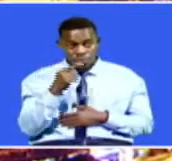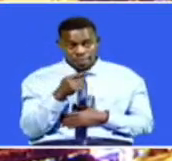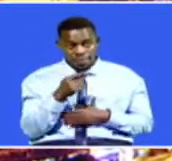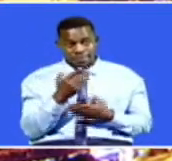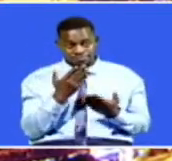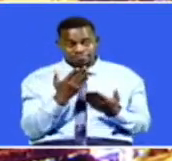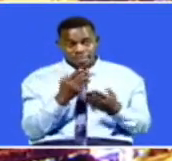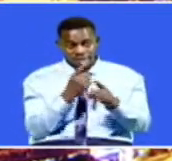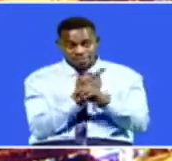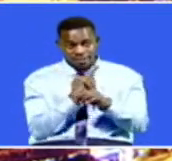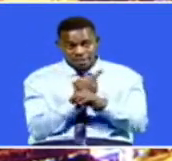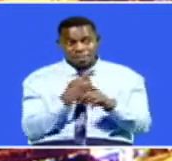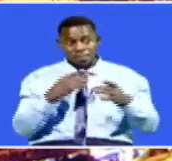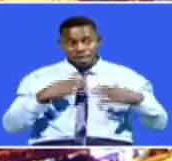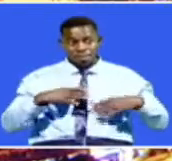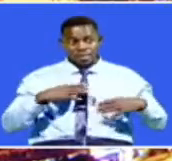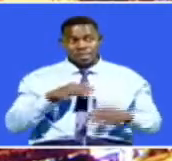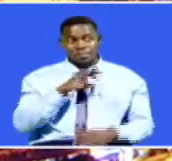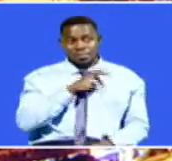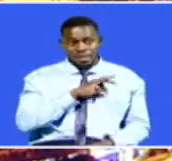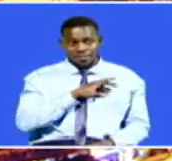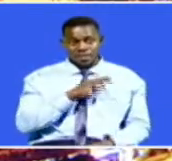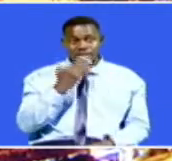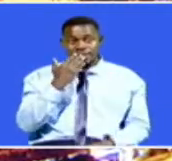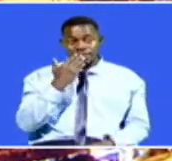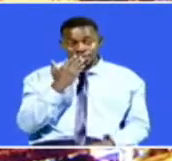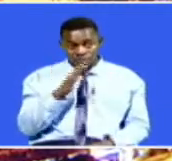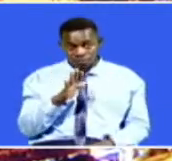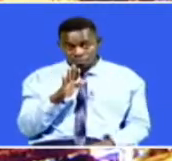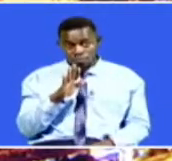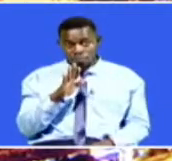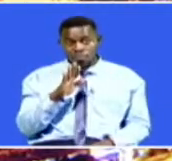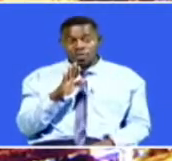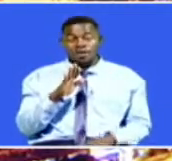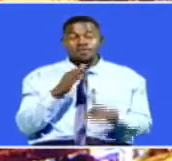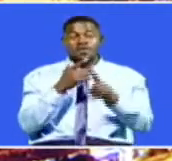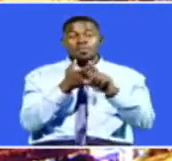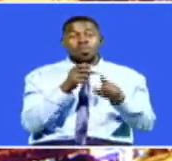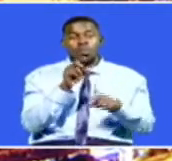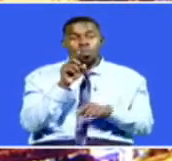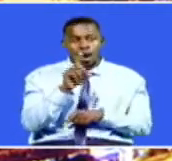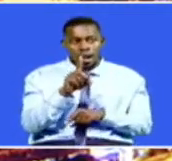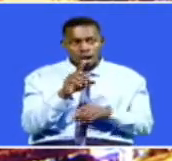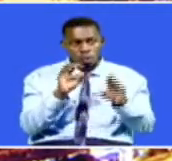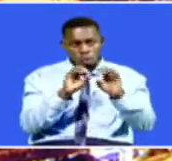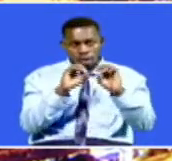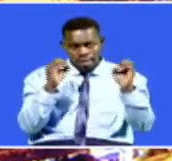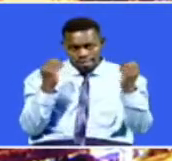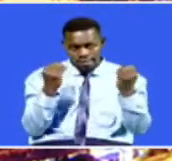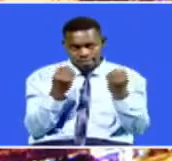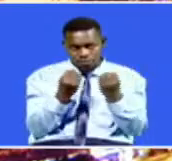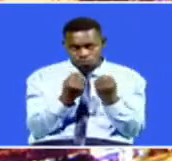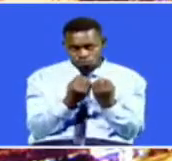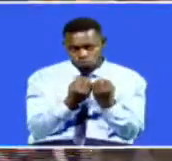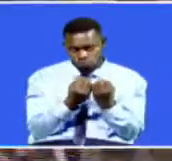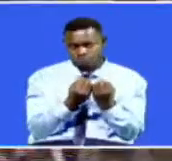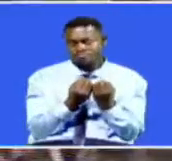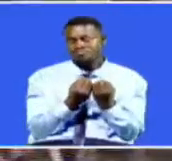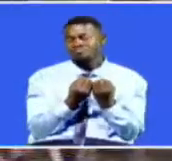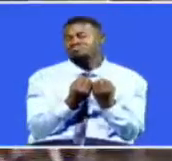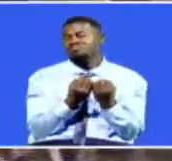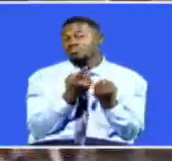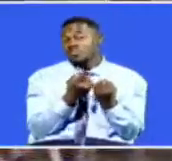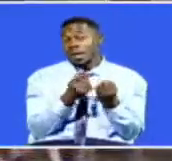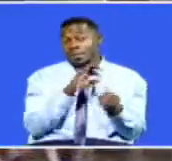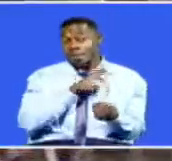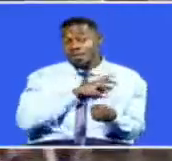Mitungu. Kwa ushirikiano na shirika la Lions na Zuri Health, wakfu pia uligawanya vifaa vya uzazi salama kwa kina